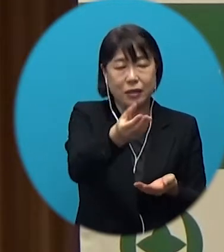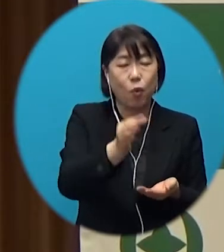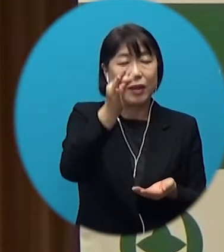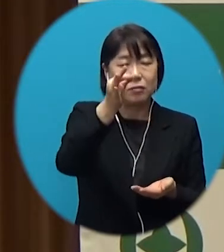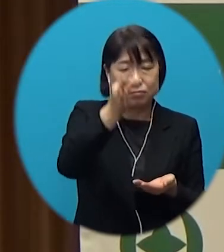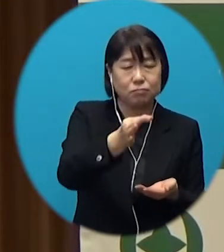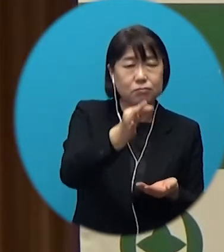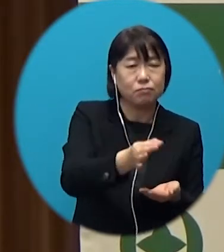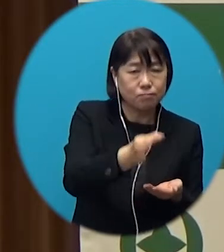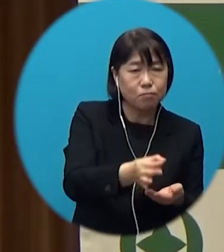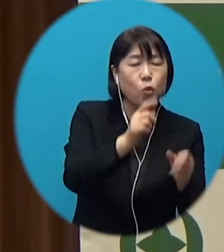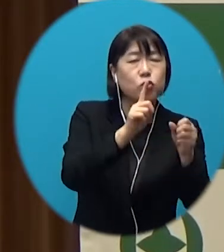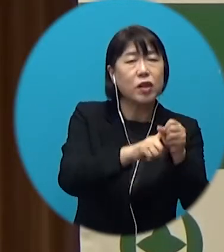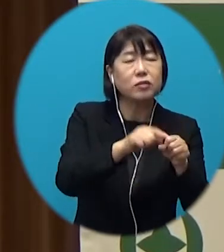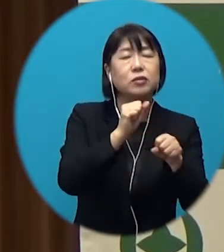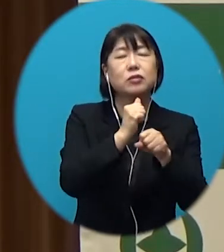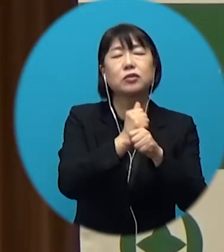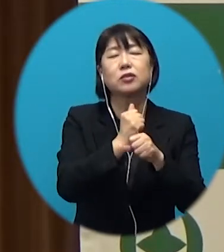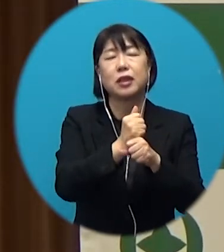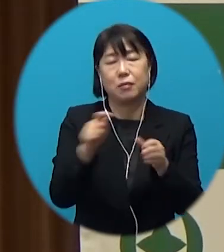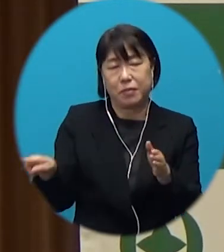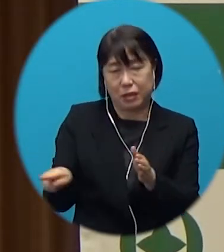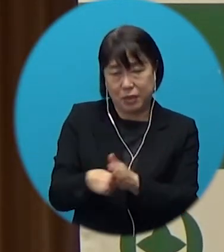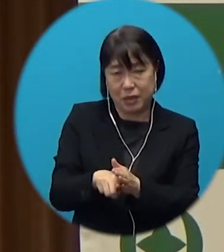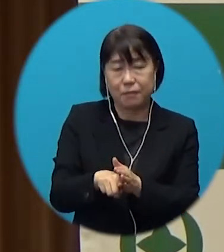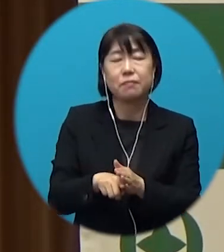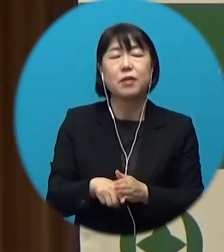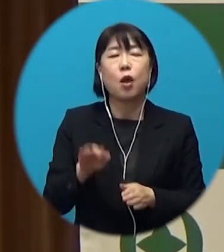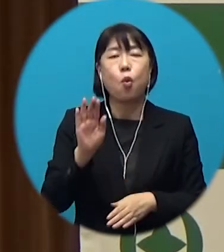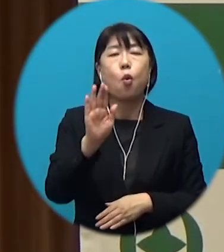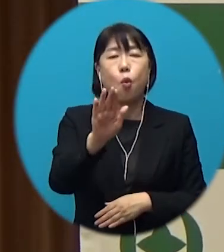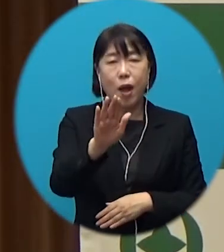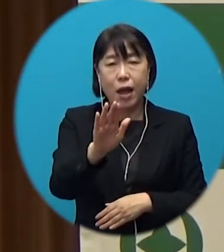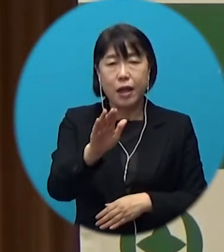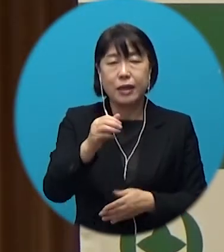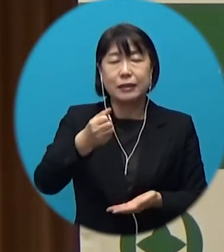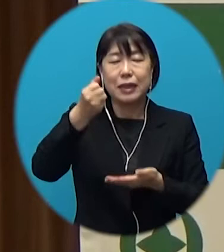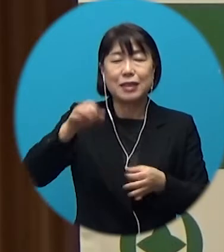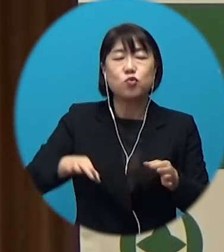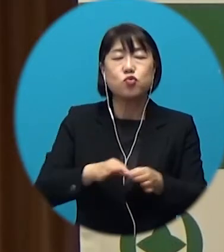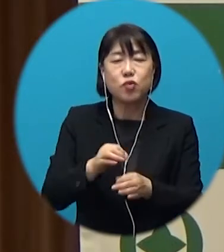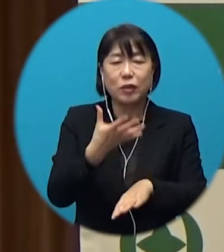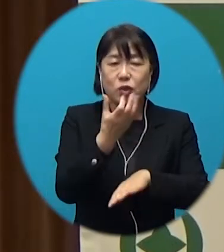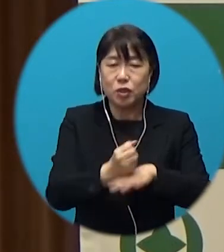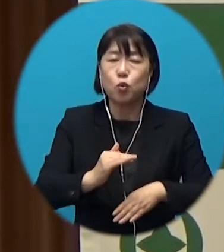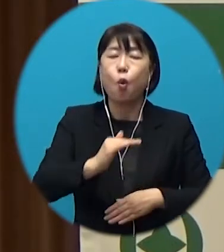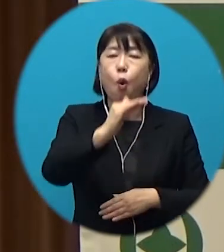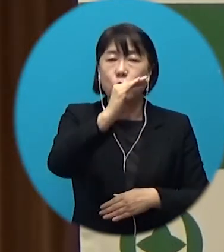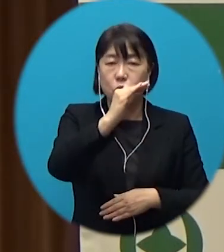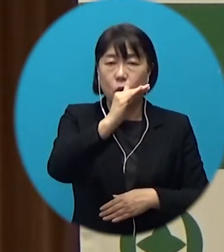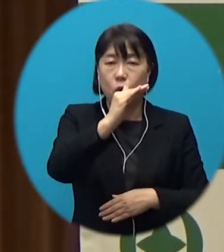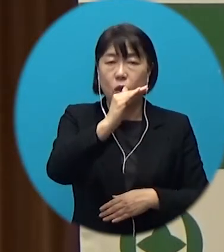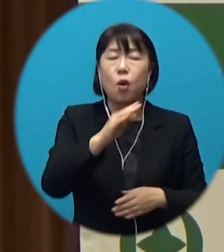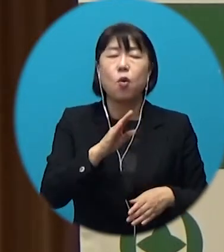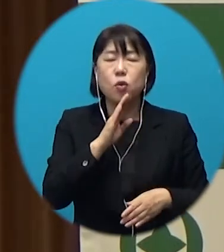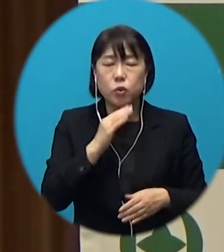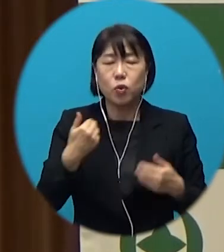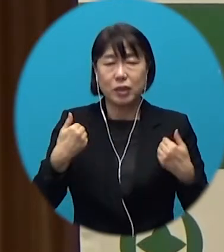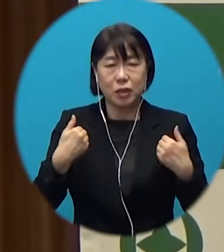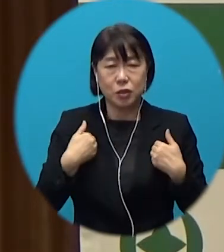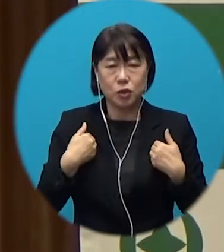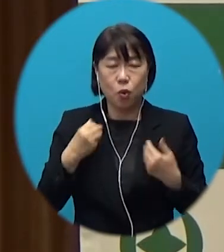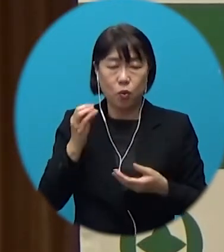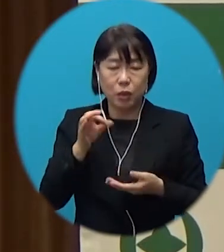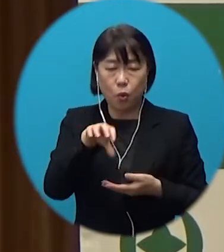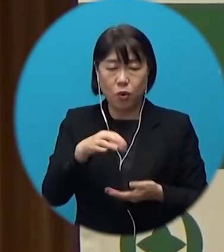目標に設定していたことになります。今後は財政運営の質の向上、真に必要な投資を確実